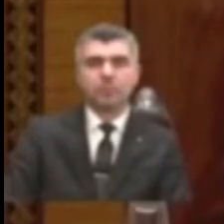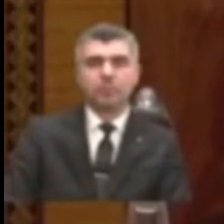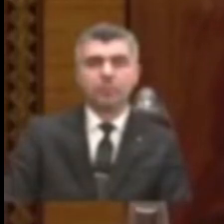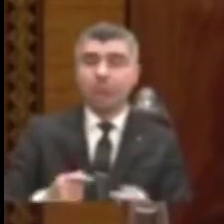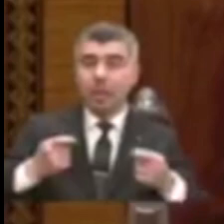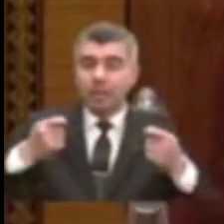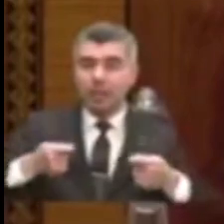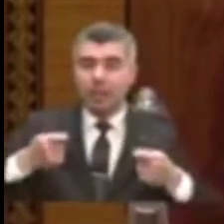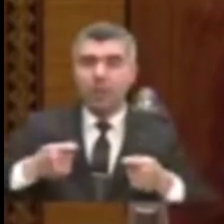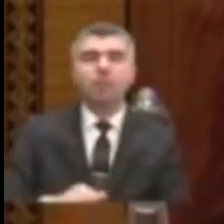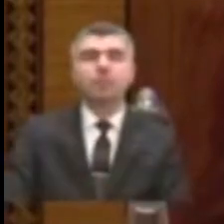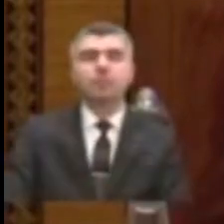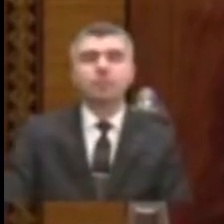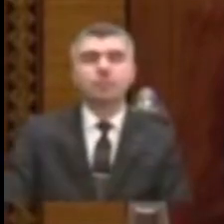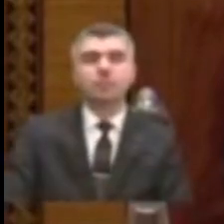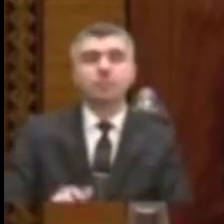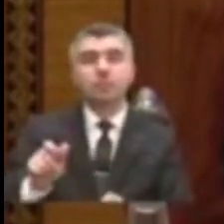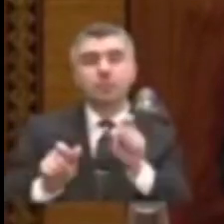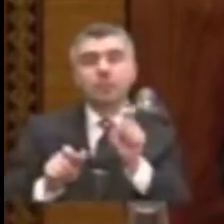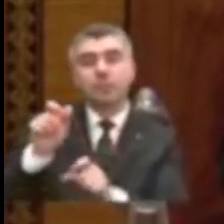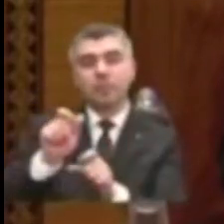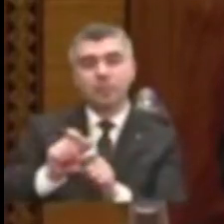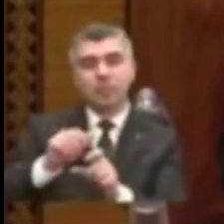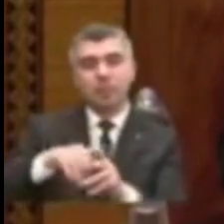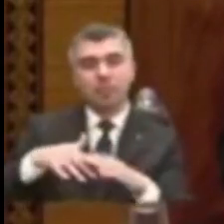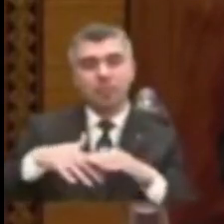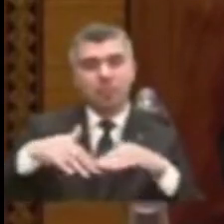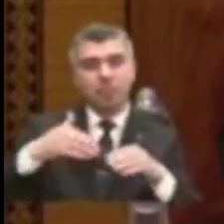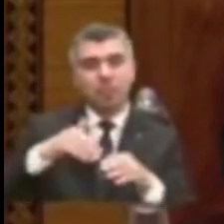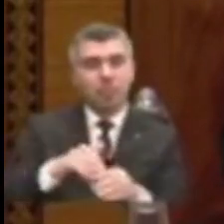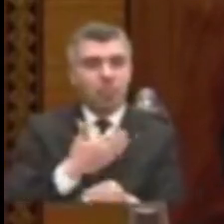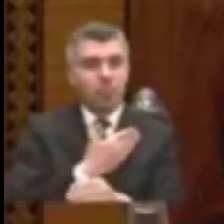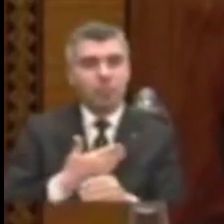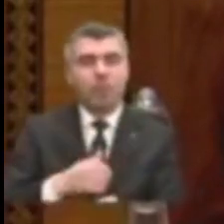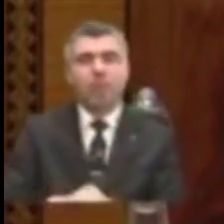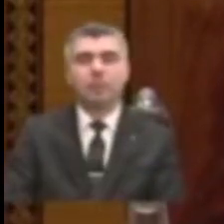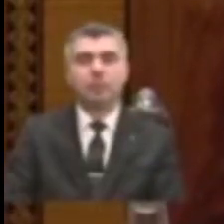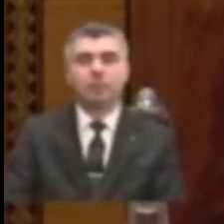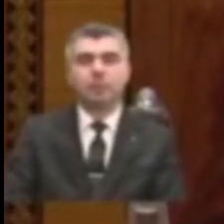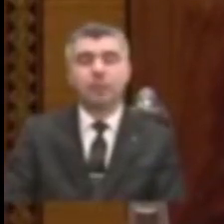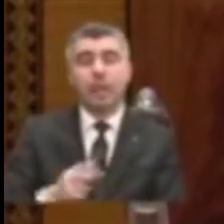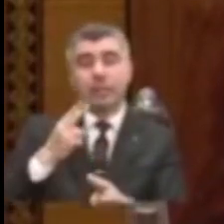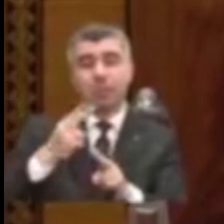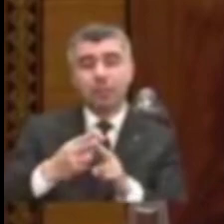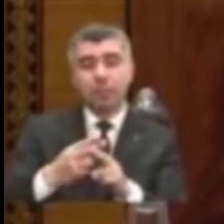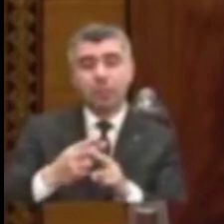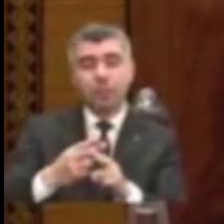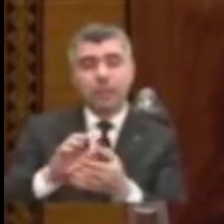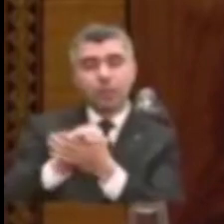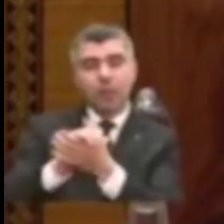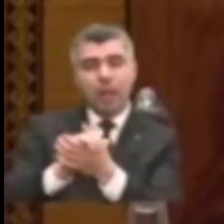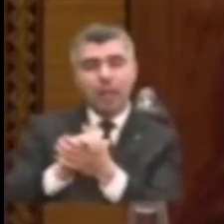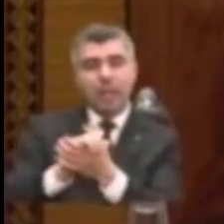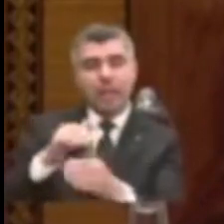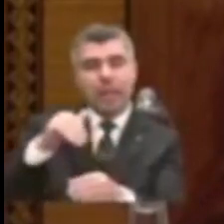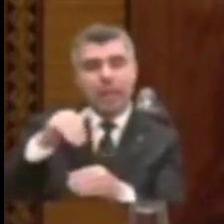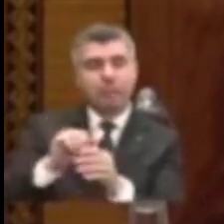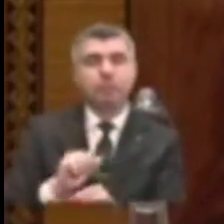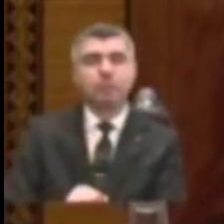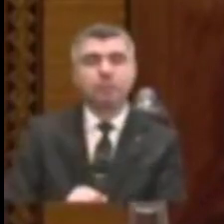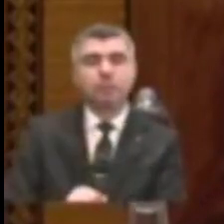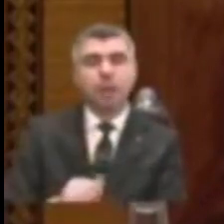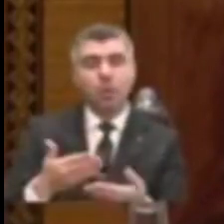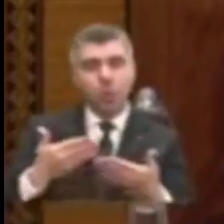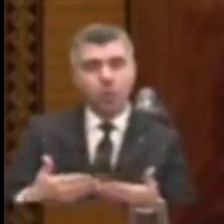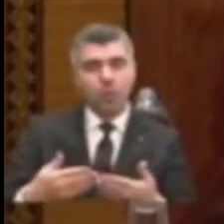السلام عليكم السيدات والسادة النواب والمستشارون. باسم الحزب الاشتراكي الموحد نساهم في